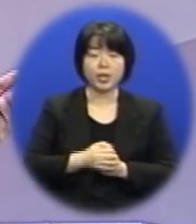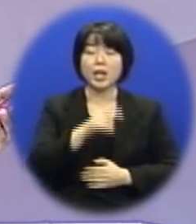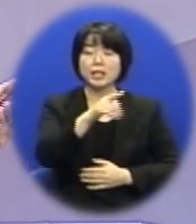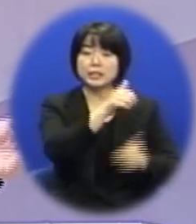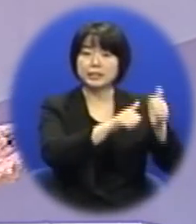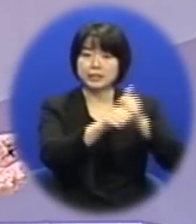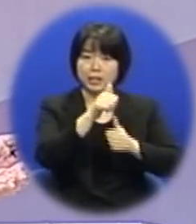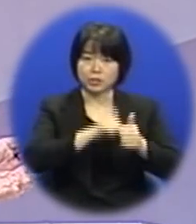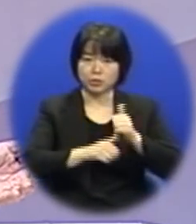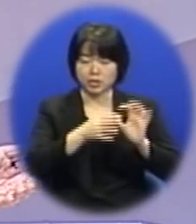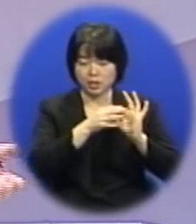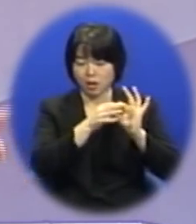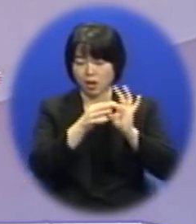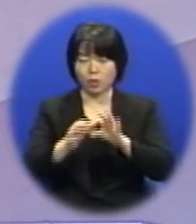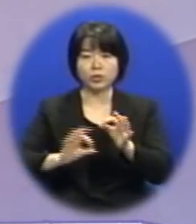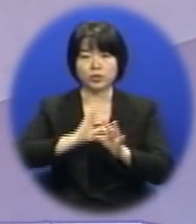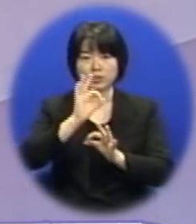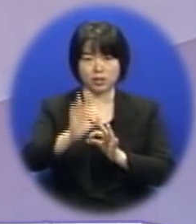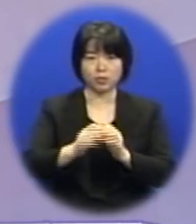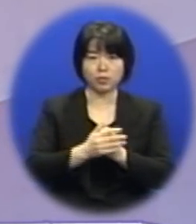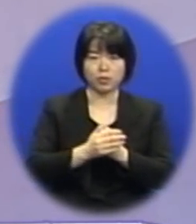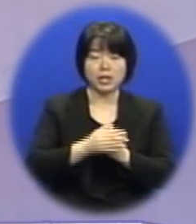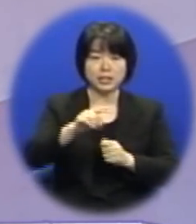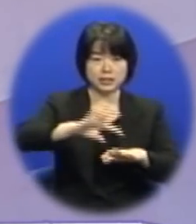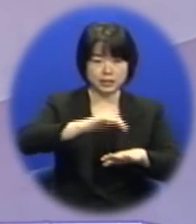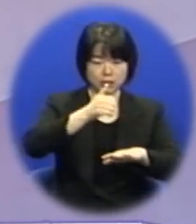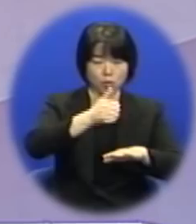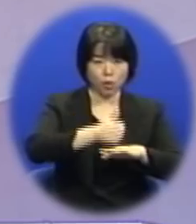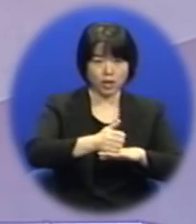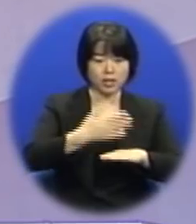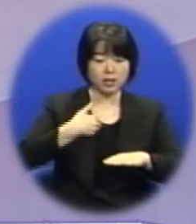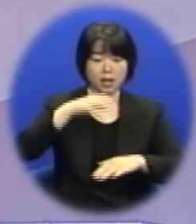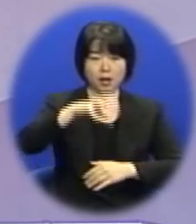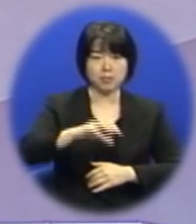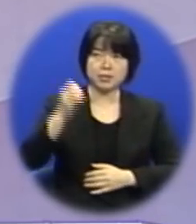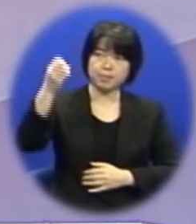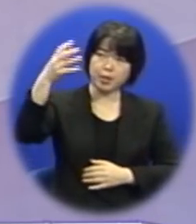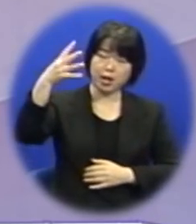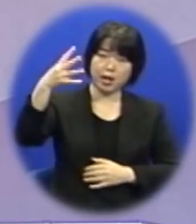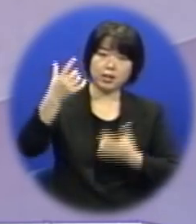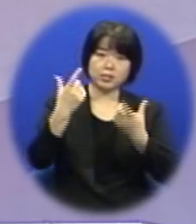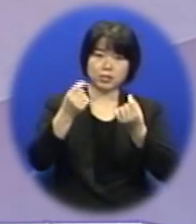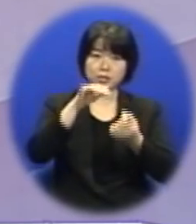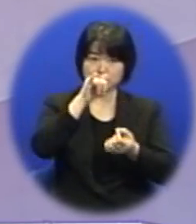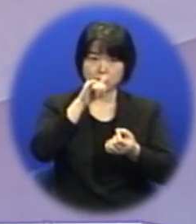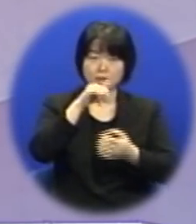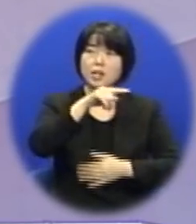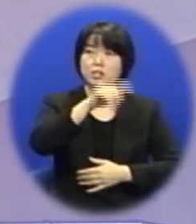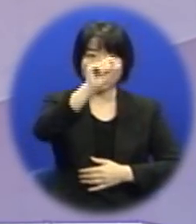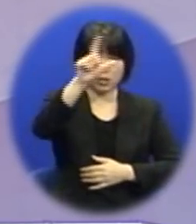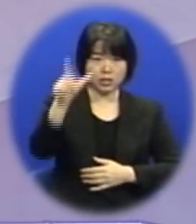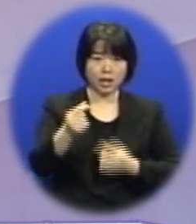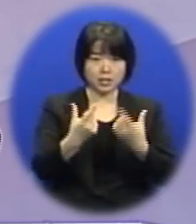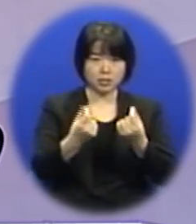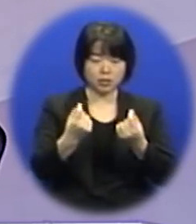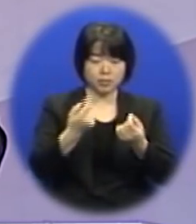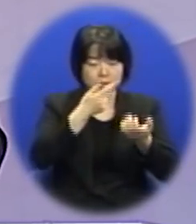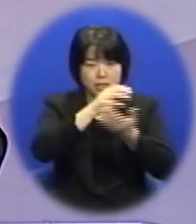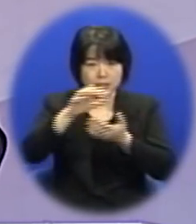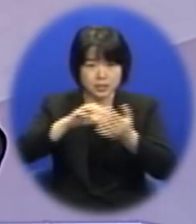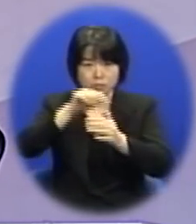자손이 영원토록 이어지고 그 왕위는 내 앞에서 태양처럼 있을 것이니 저 달처럼 구름 속에